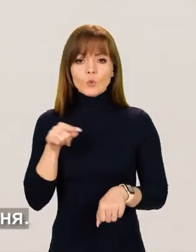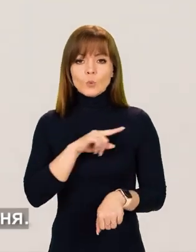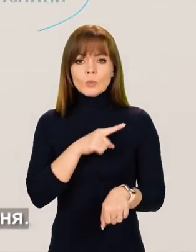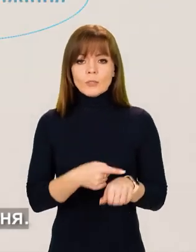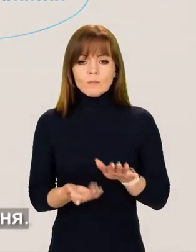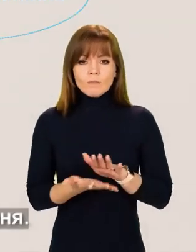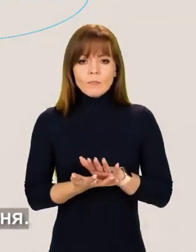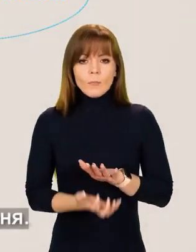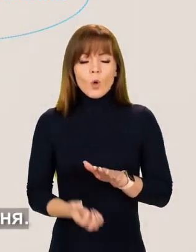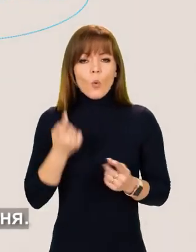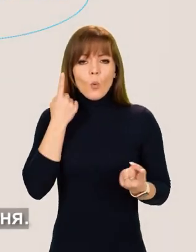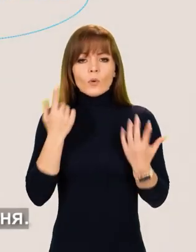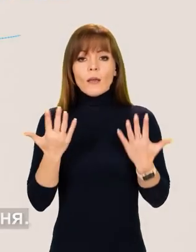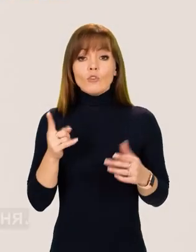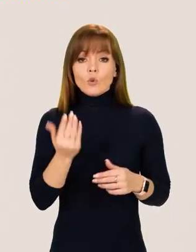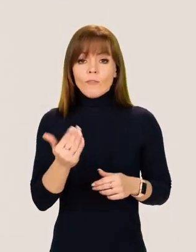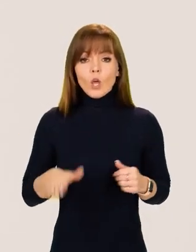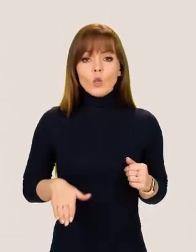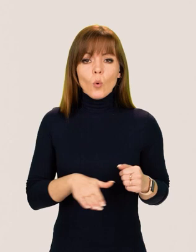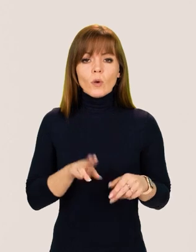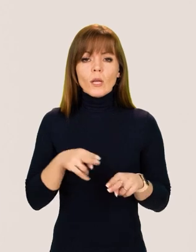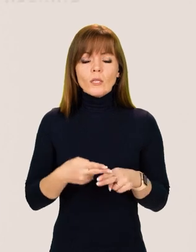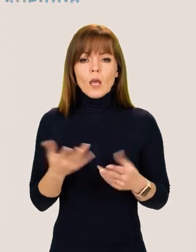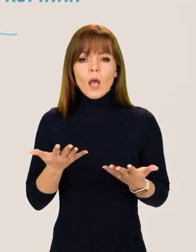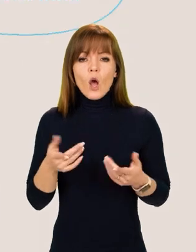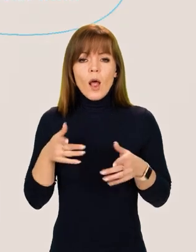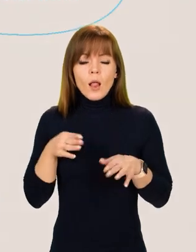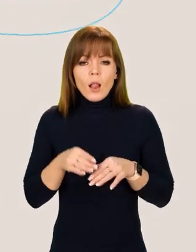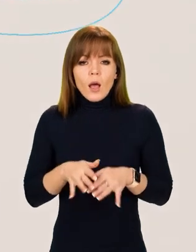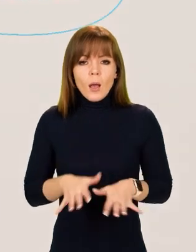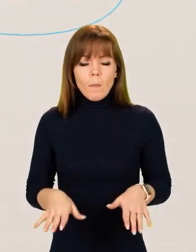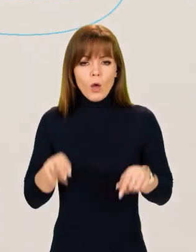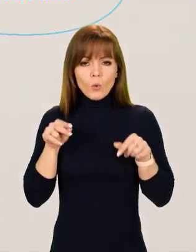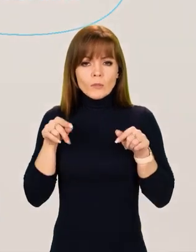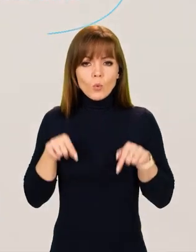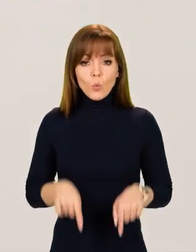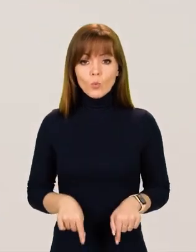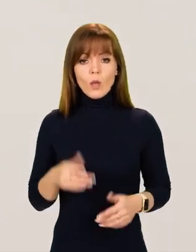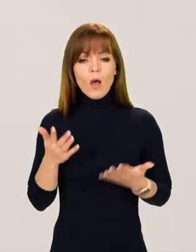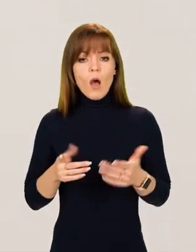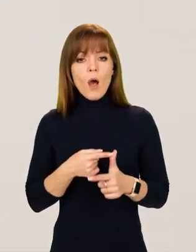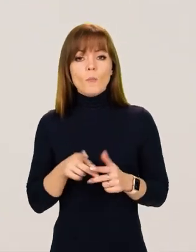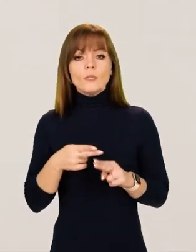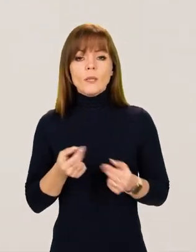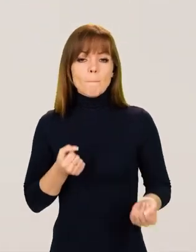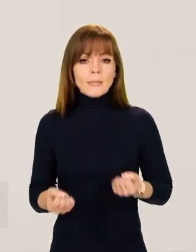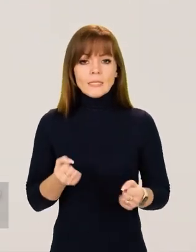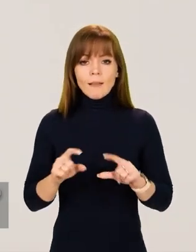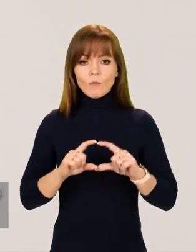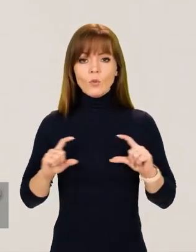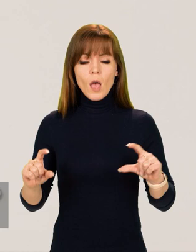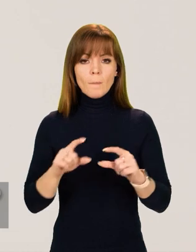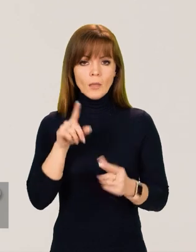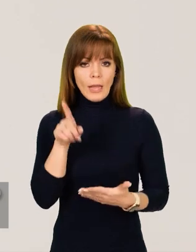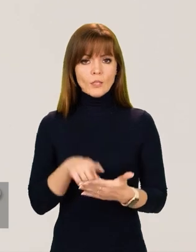взуття. Відчуй силу тяжіння. Уяви, що твої ноги – це потужне коріння, яке глибоко проростає у ґрунт. Або що